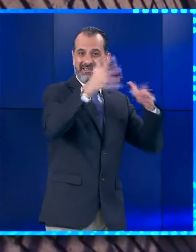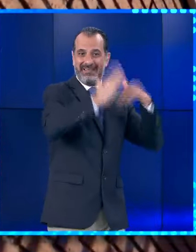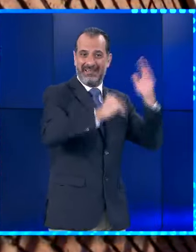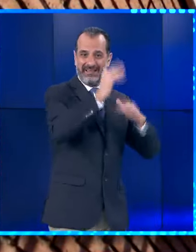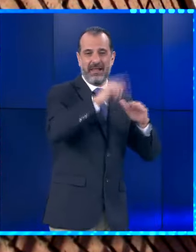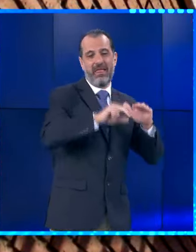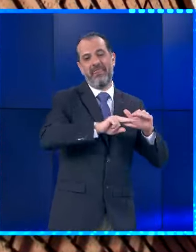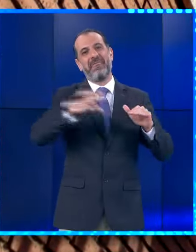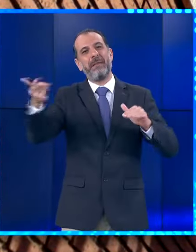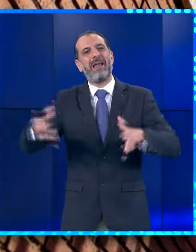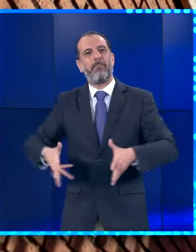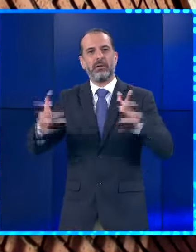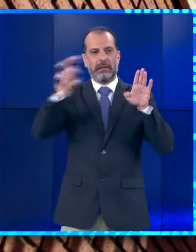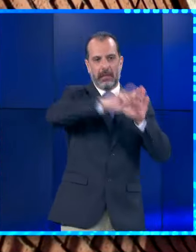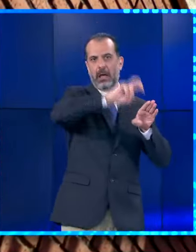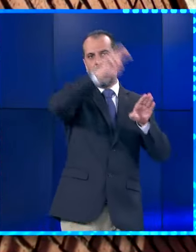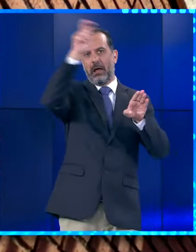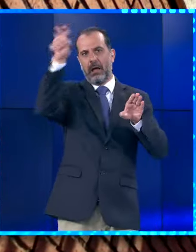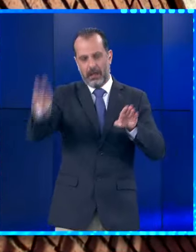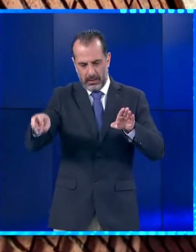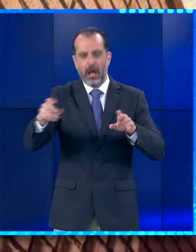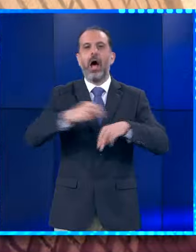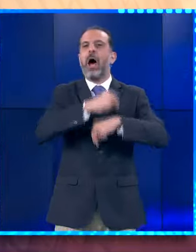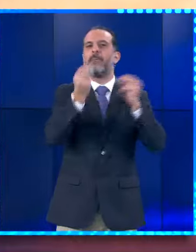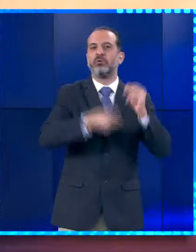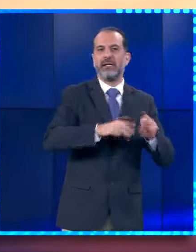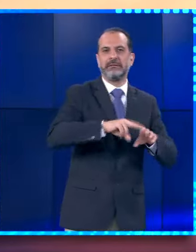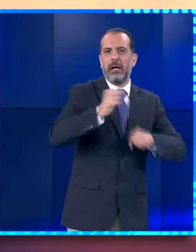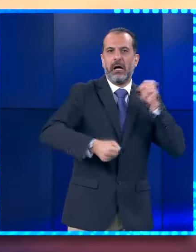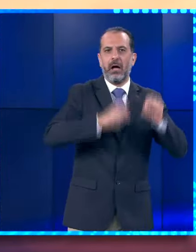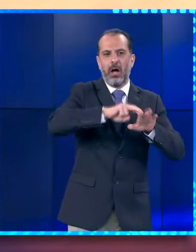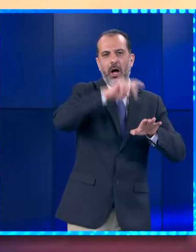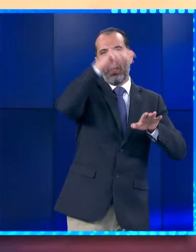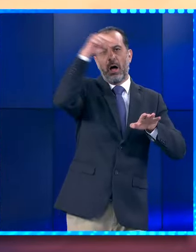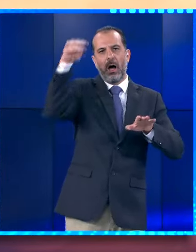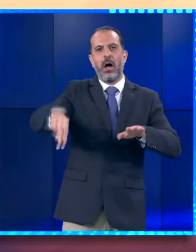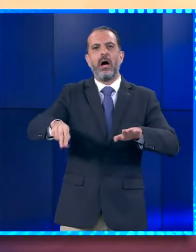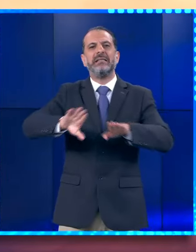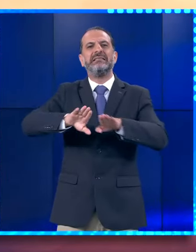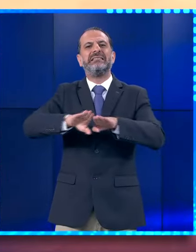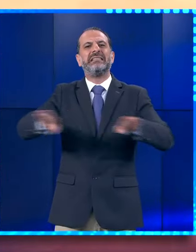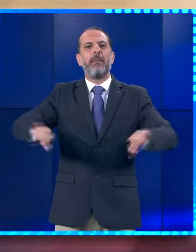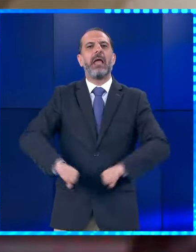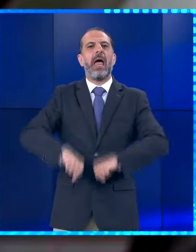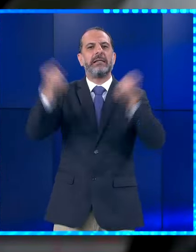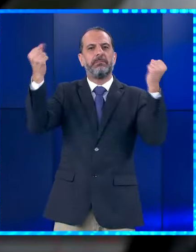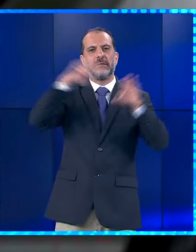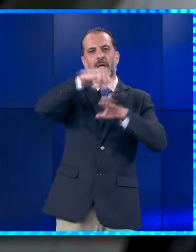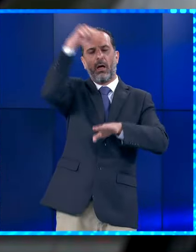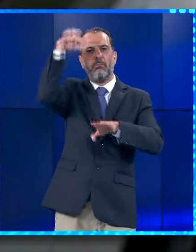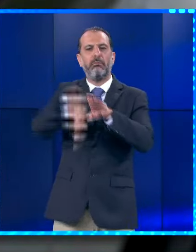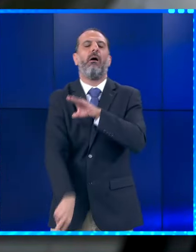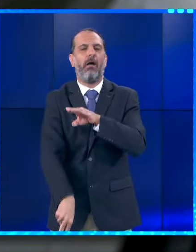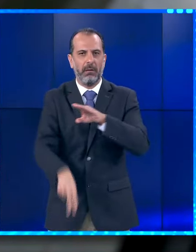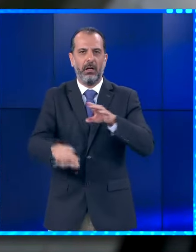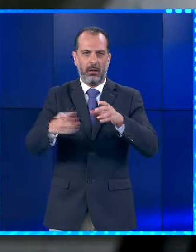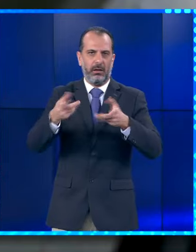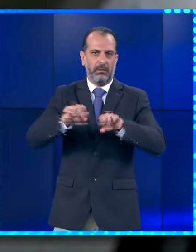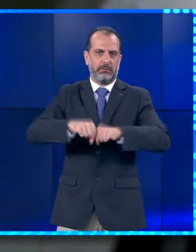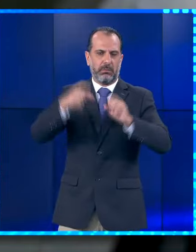σε μια διπλανή πολυκατοικία. Τότε λοιπόν φαίνεται πως έσπασε το προστατευτικό τζάμι του φωταγωγού με αποτέλεσμα ο ανήλικος να